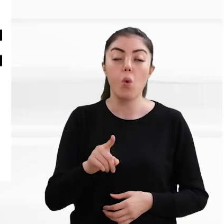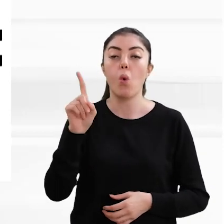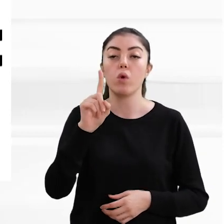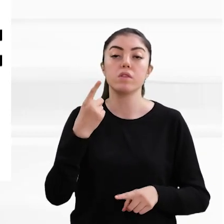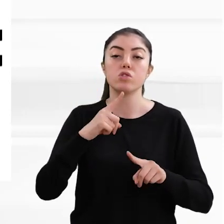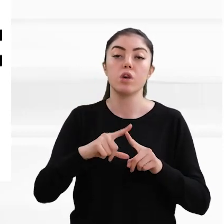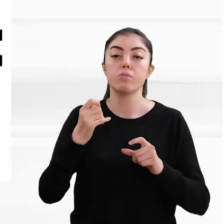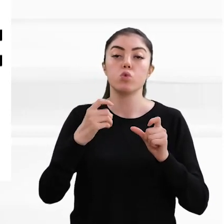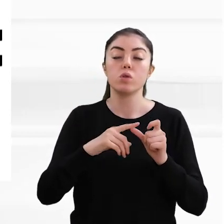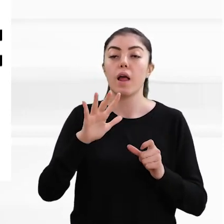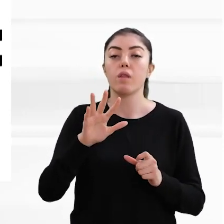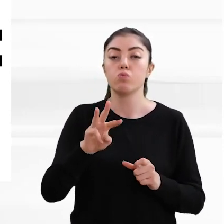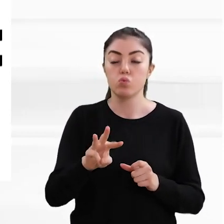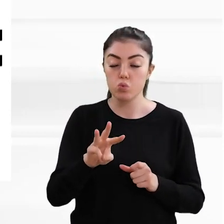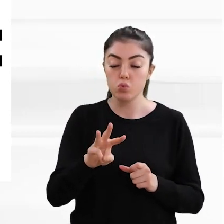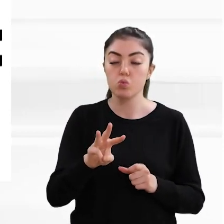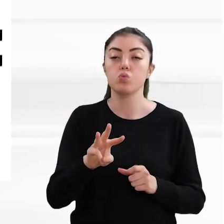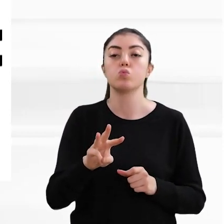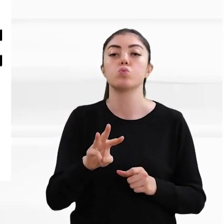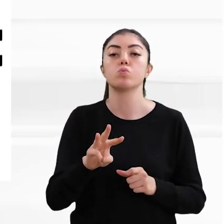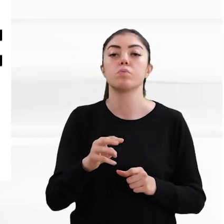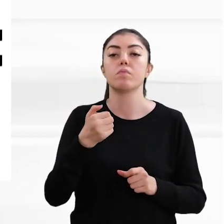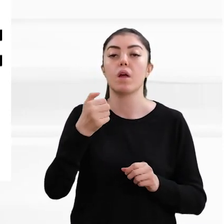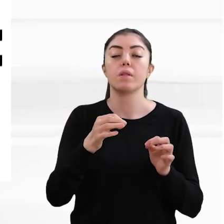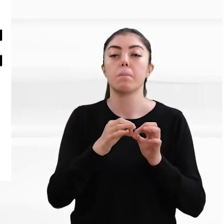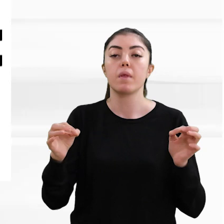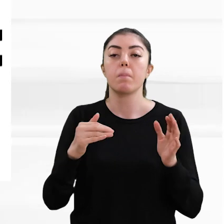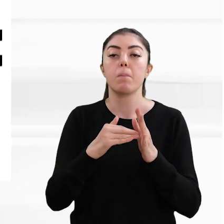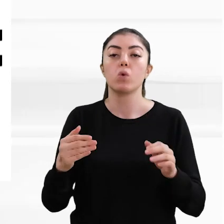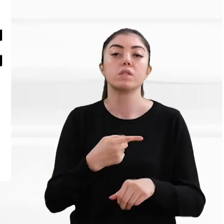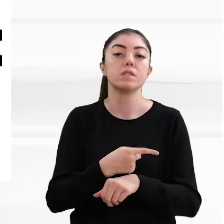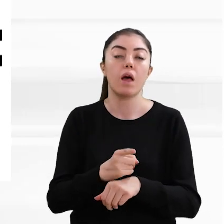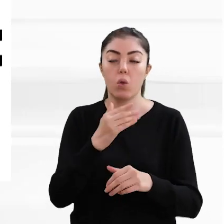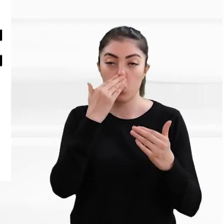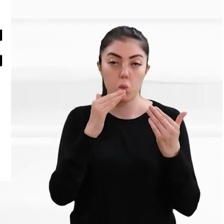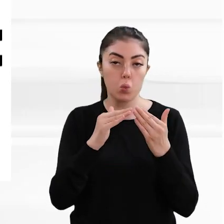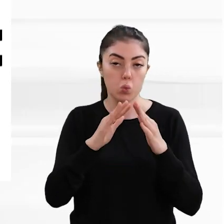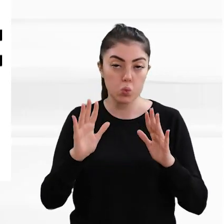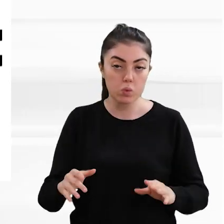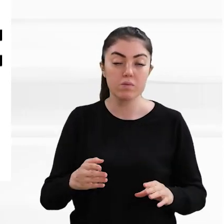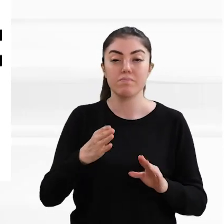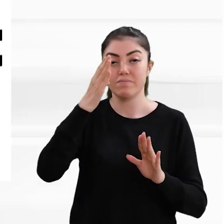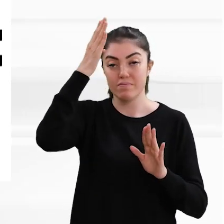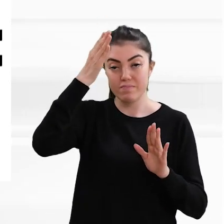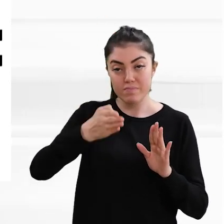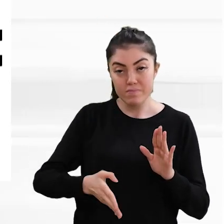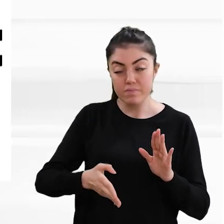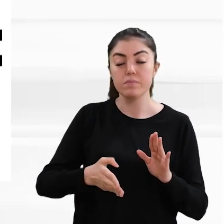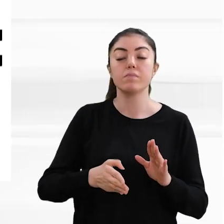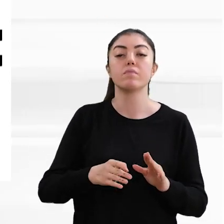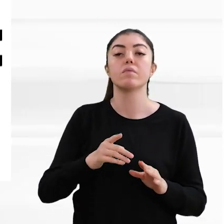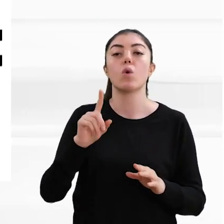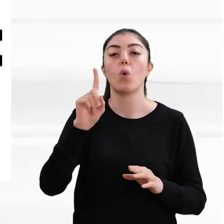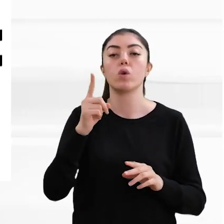10 çarpı kosinüs 53'ten 6 metre bölü saniye olacaktır. Düşey bileşenimiz ise